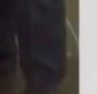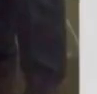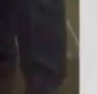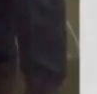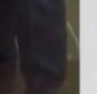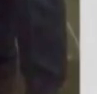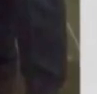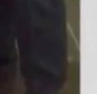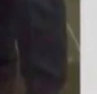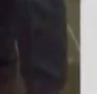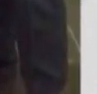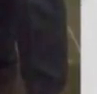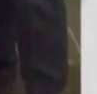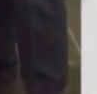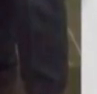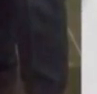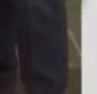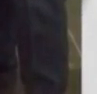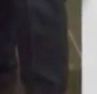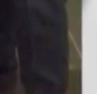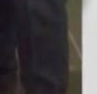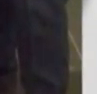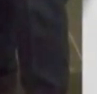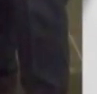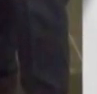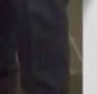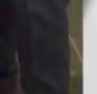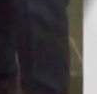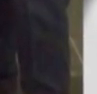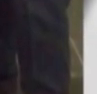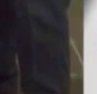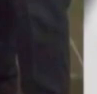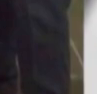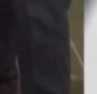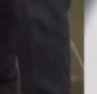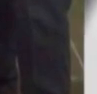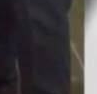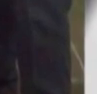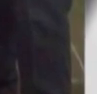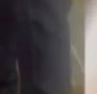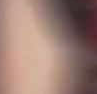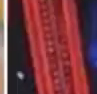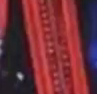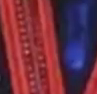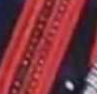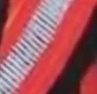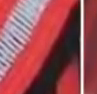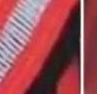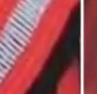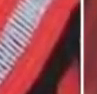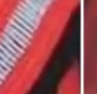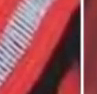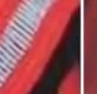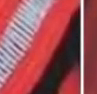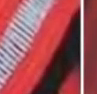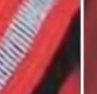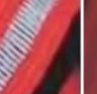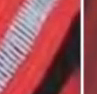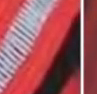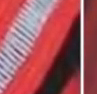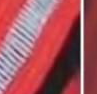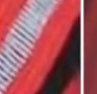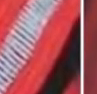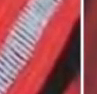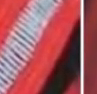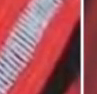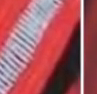at Bachelor of Theology sa Northwestern Christian University sa Florida, USA. Kumuha rin siya ng Doctorate on Customary Law